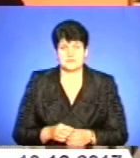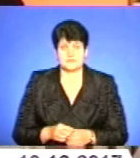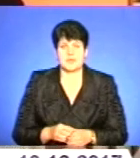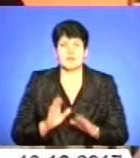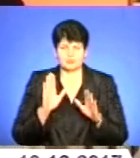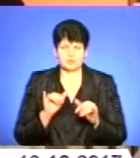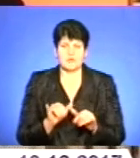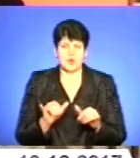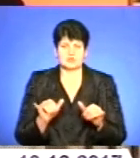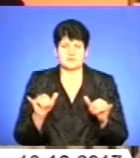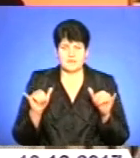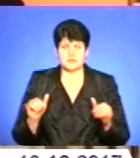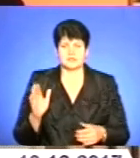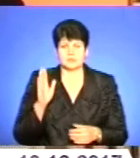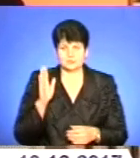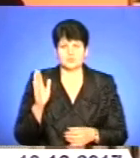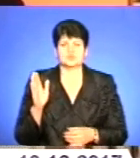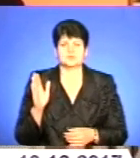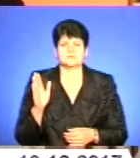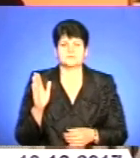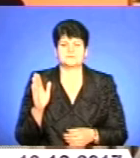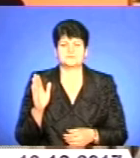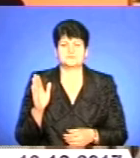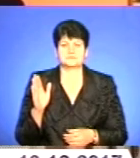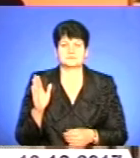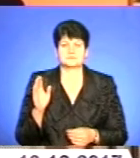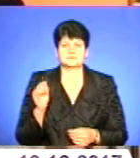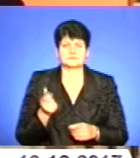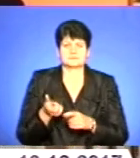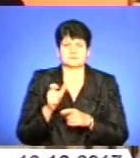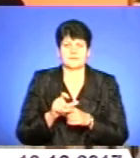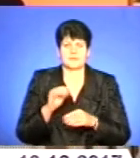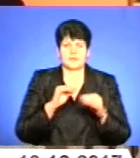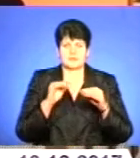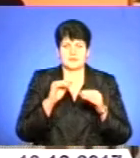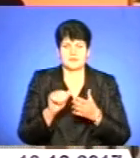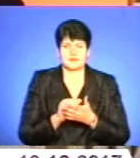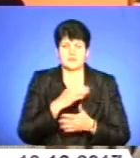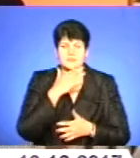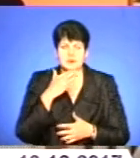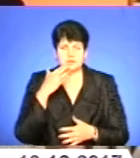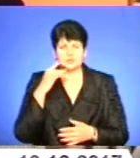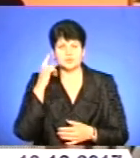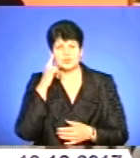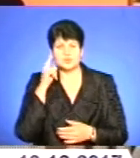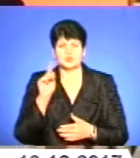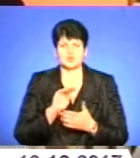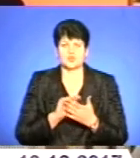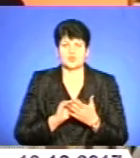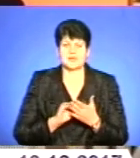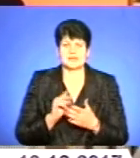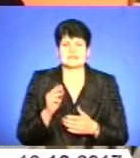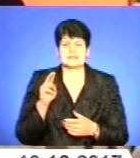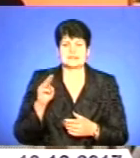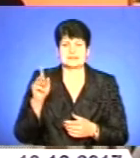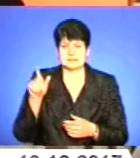буде розвиватися, і буде, кажуть, накопичуватись матеріалів багато. Думаю, журналісти зацікавлені,